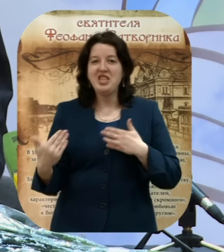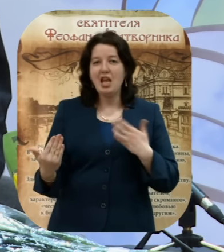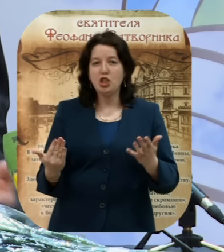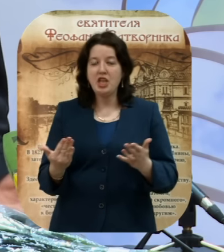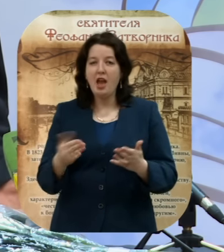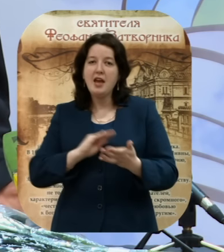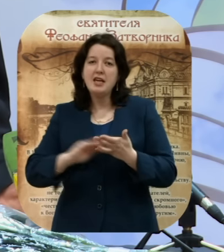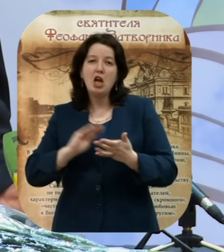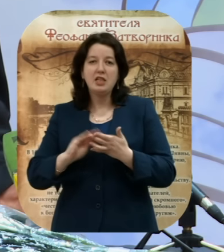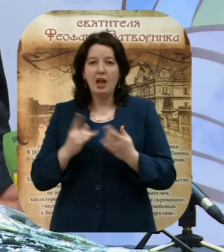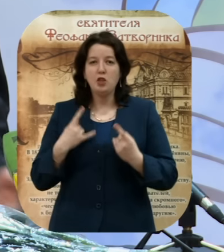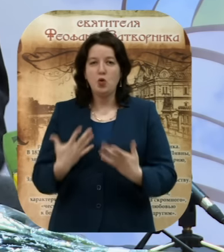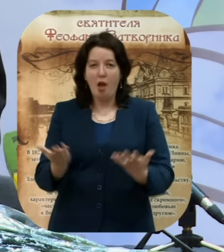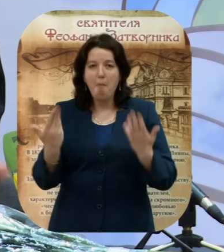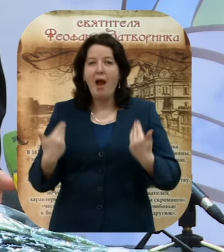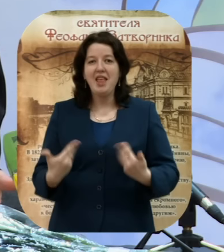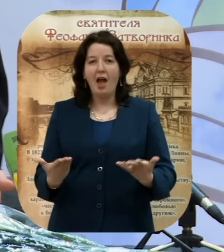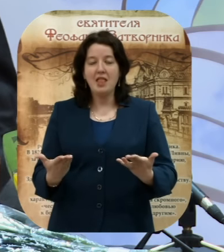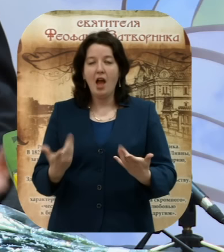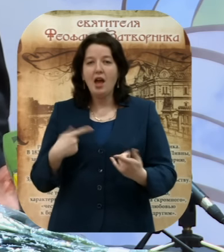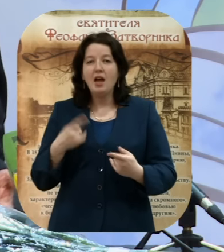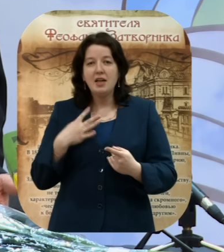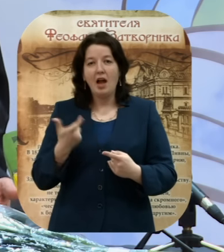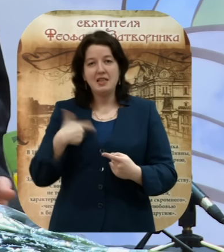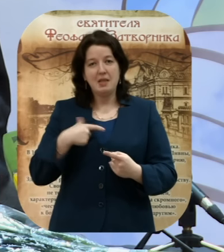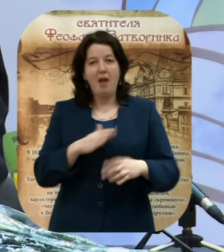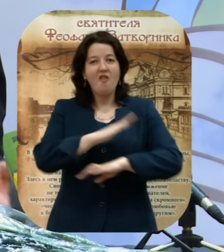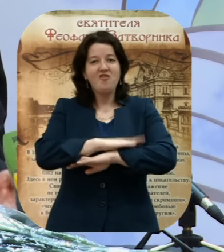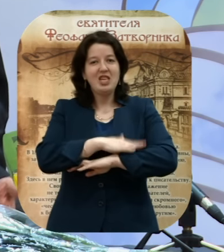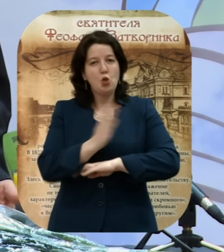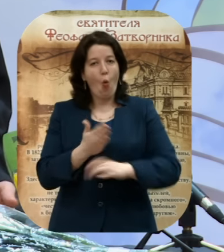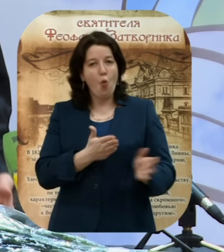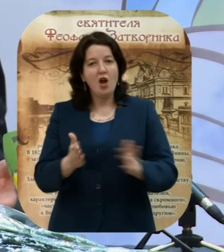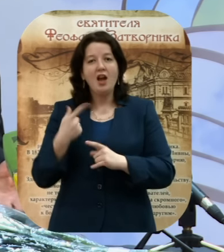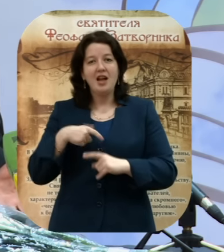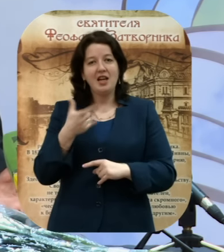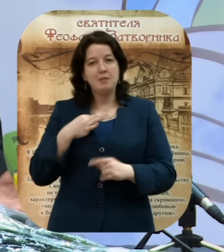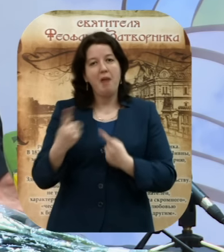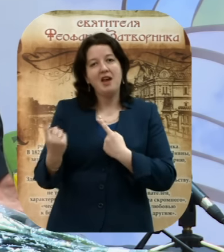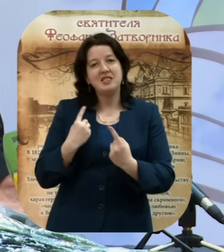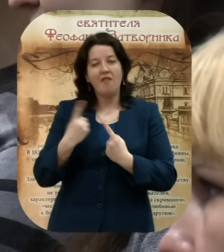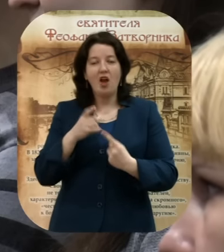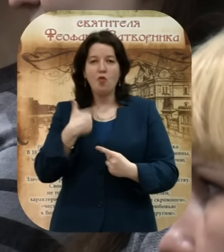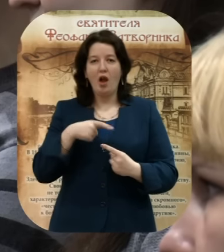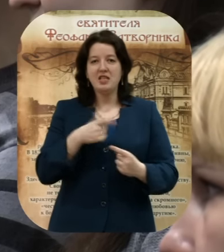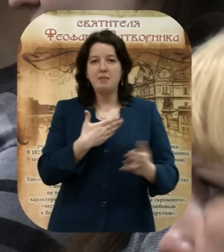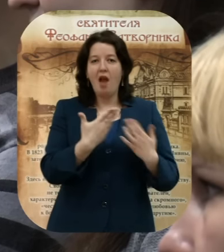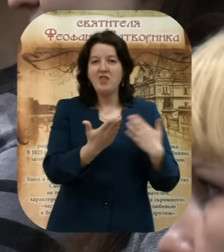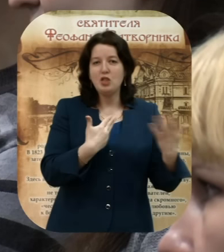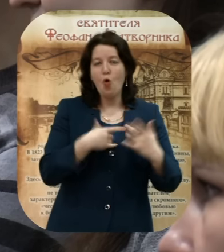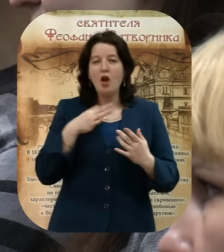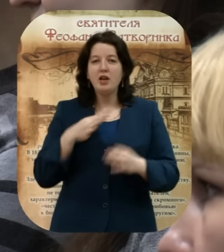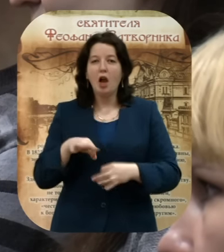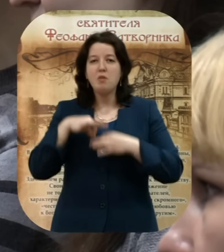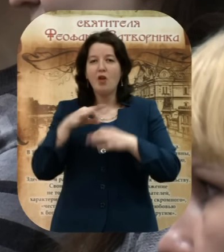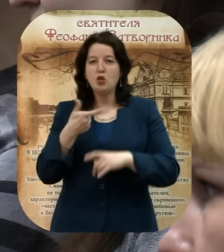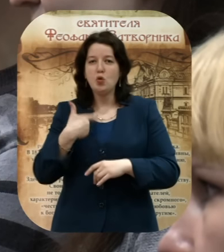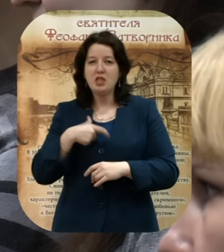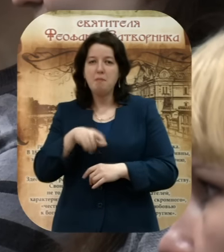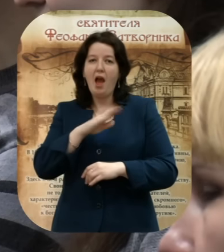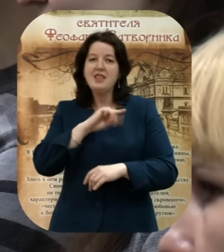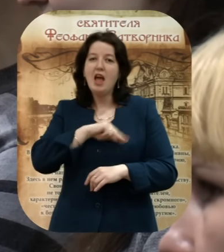которые очевидны, они же очевидны, как я себя веду, как я разговариваю, как я общаюсь с людьми, как я веду себя на работе,